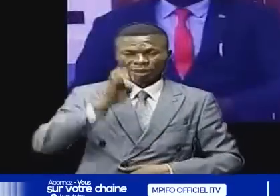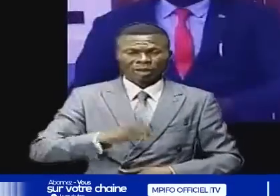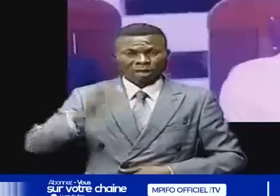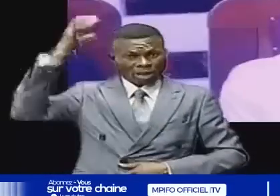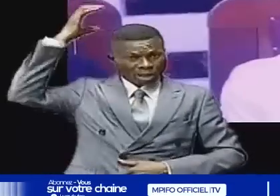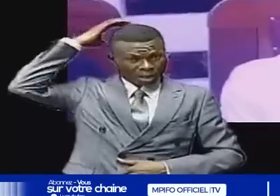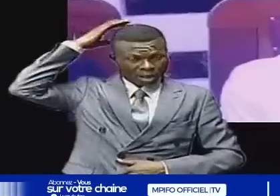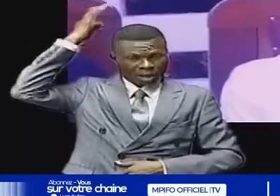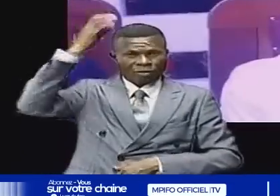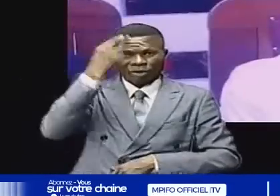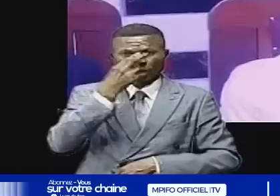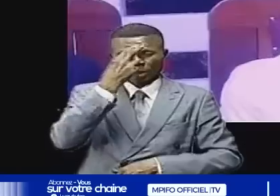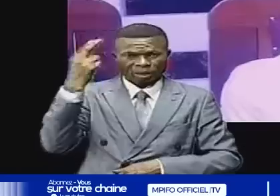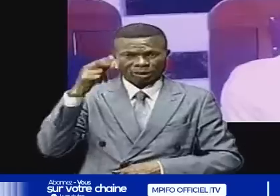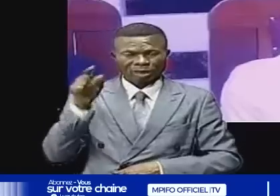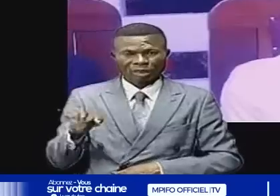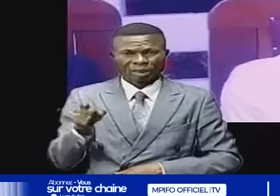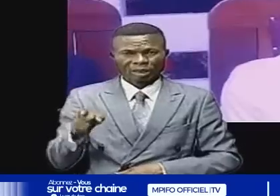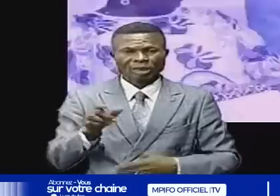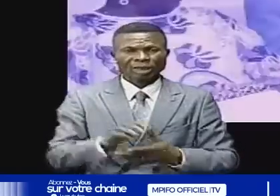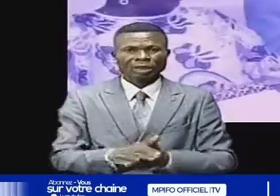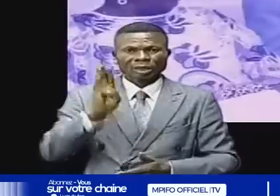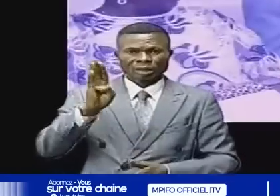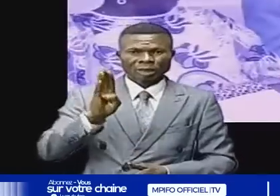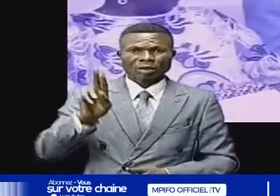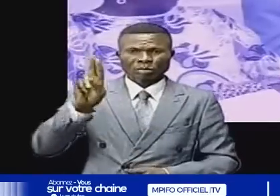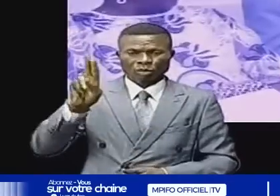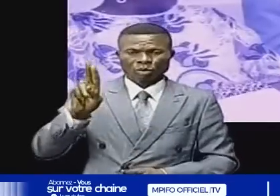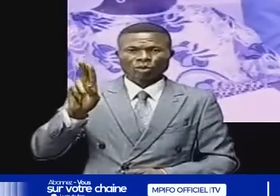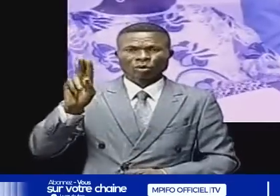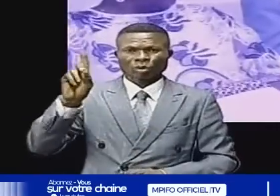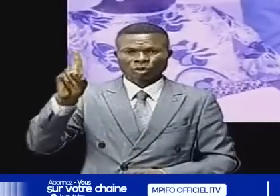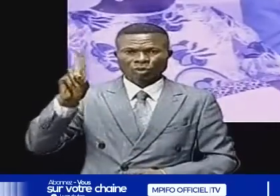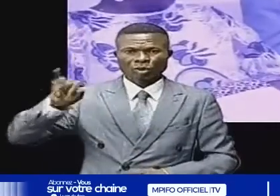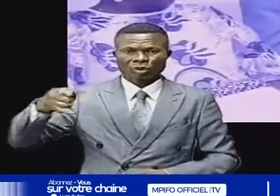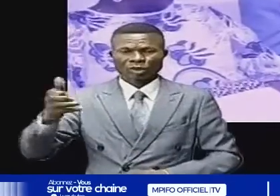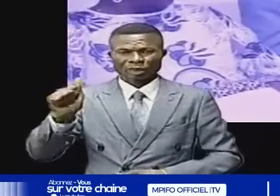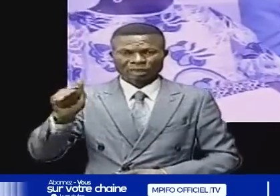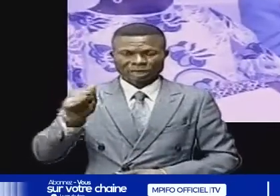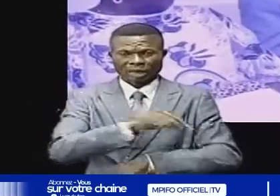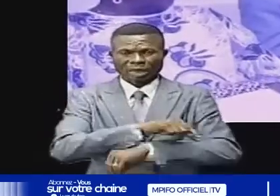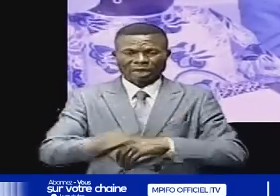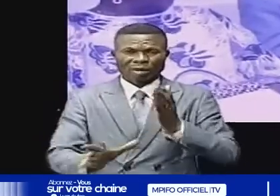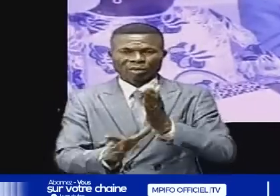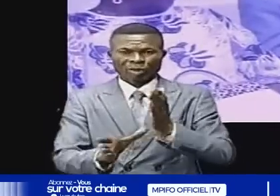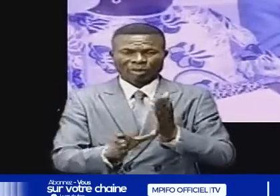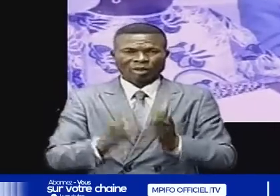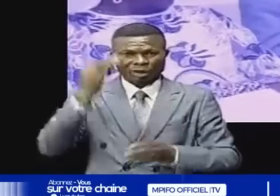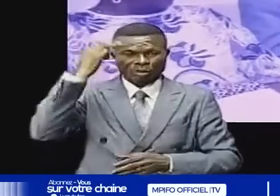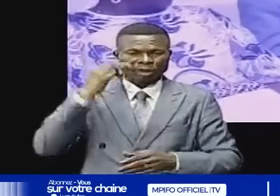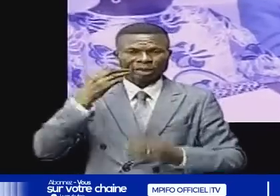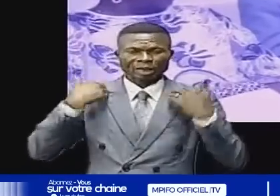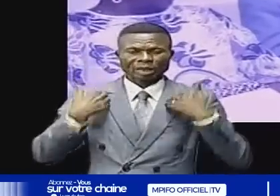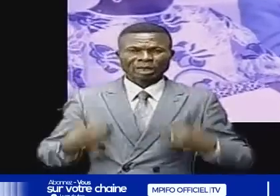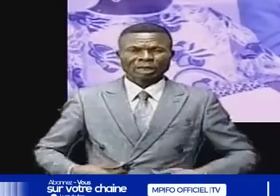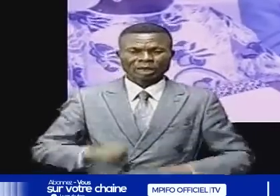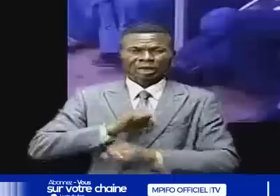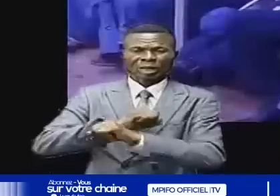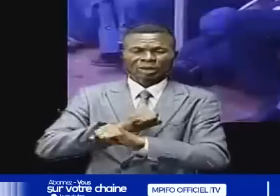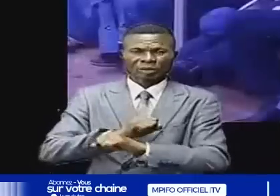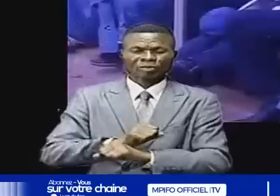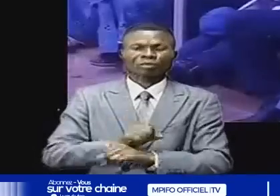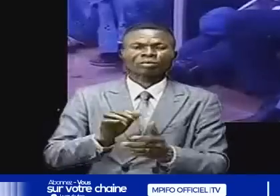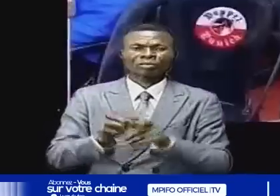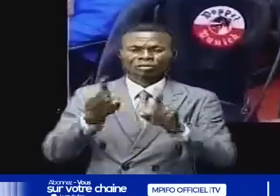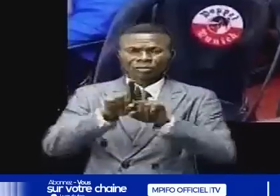Philbert Tembo, évêque du diocèse de Boudjala, du directeur des cabinets adjoints du ministre de la Santé publique, Hygiène et Prévention, des